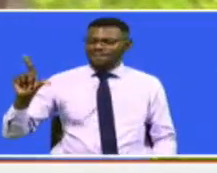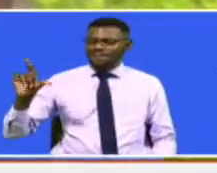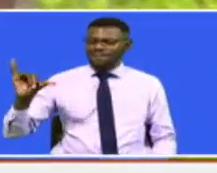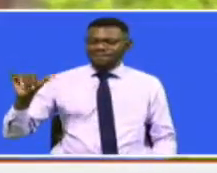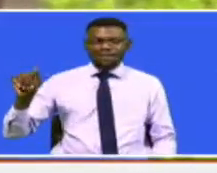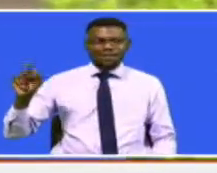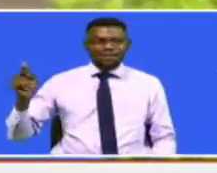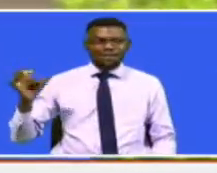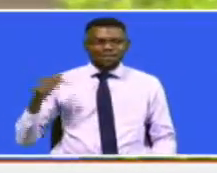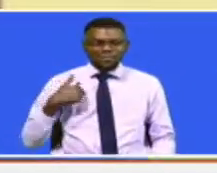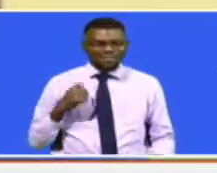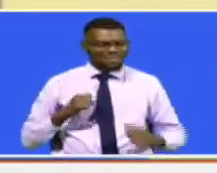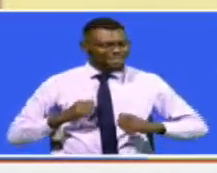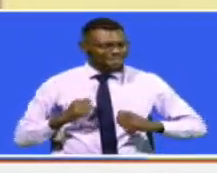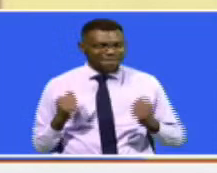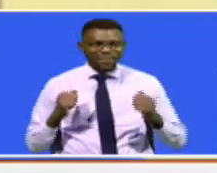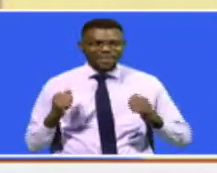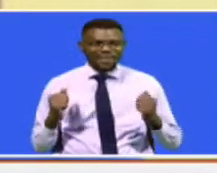School. Nimefurahi